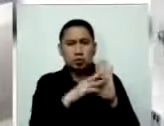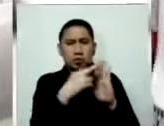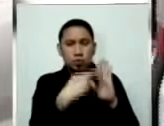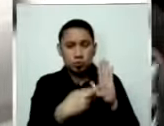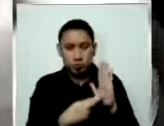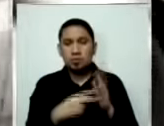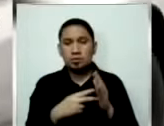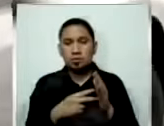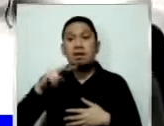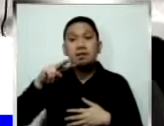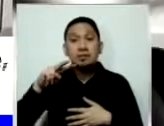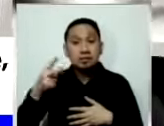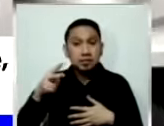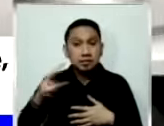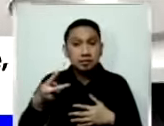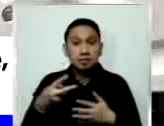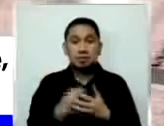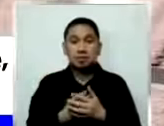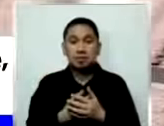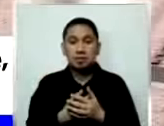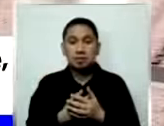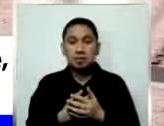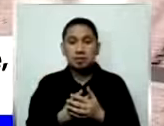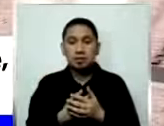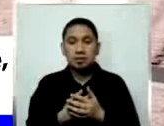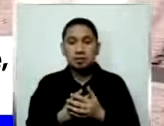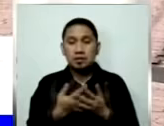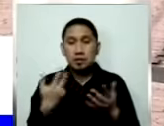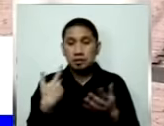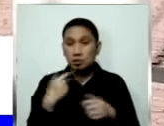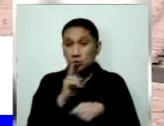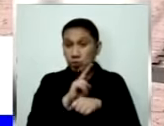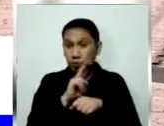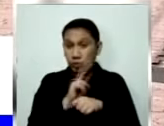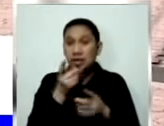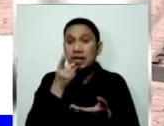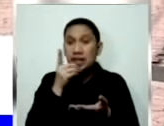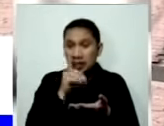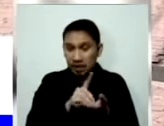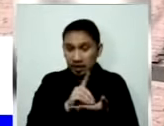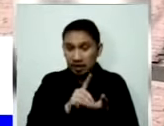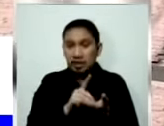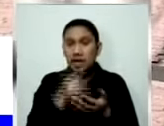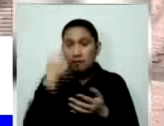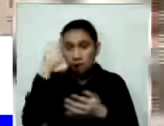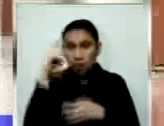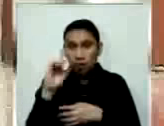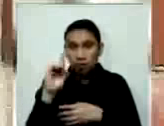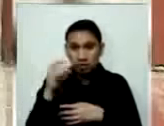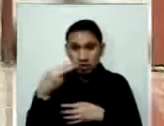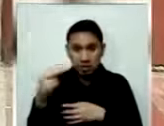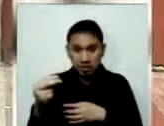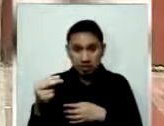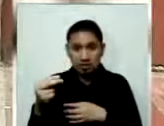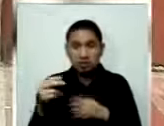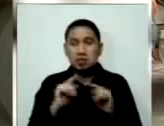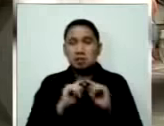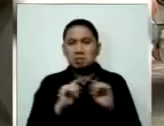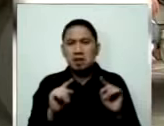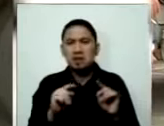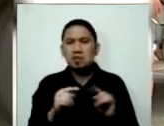yung paggagamitan ng data na kakailanganin naman ng DOH for contact tracing. Pero ang mga traditional